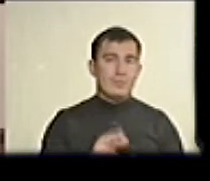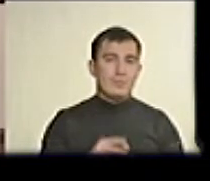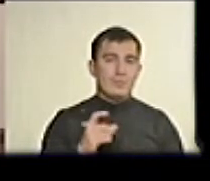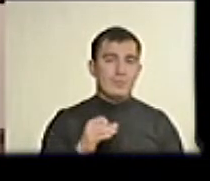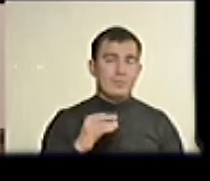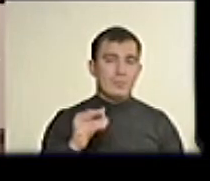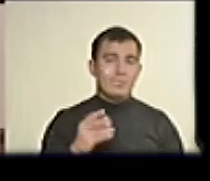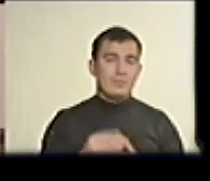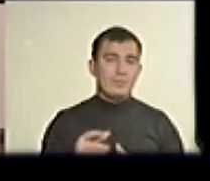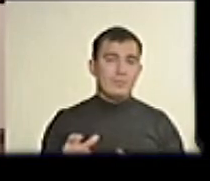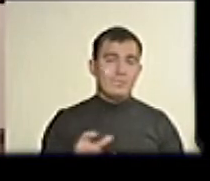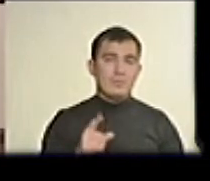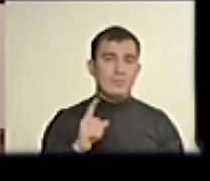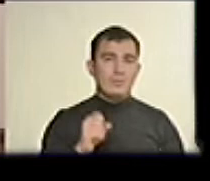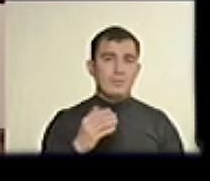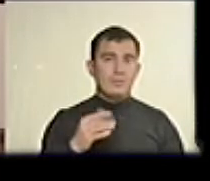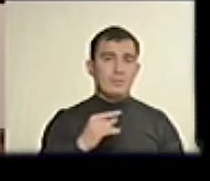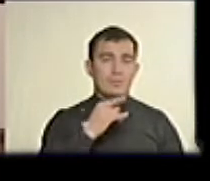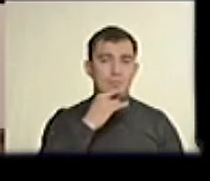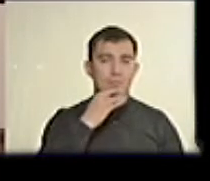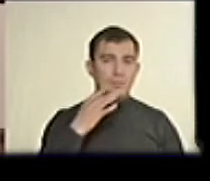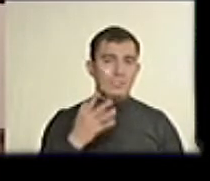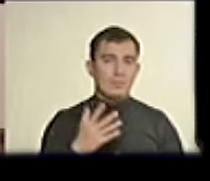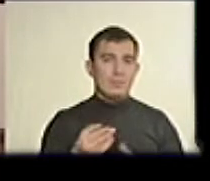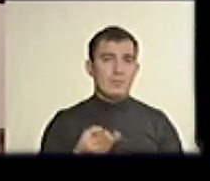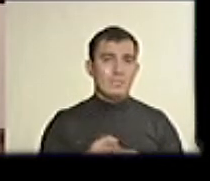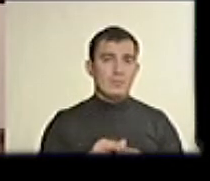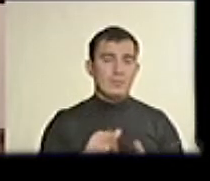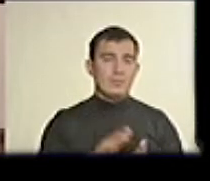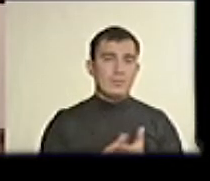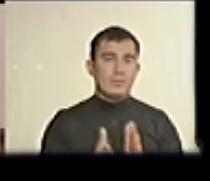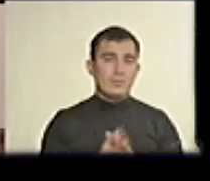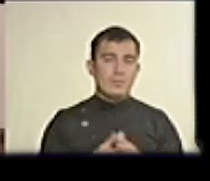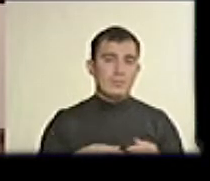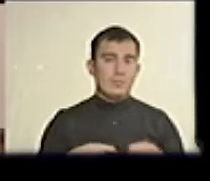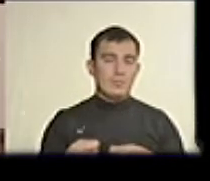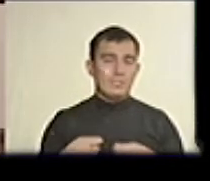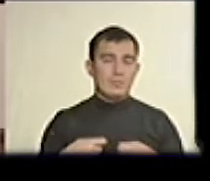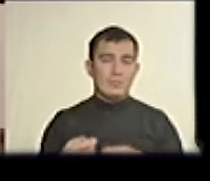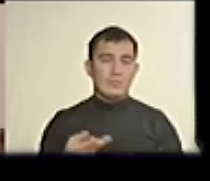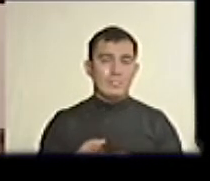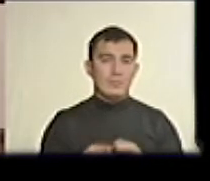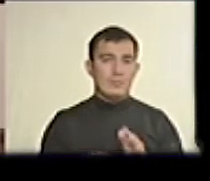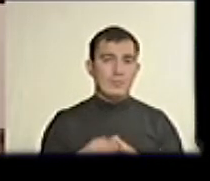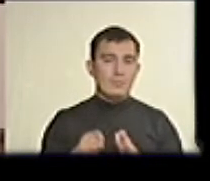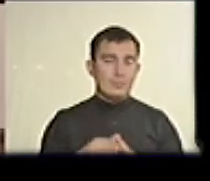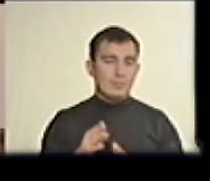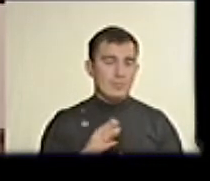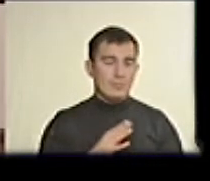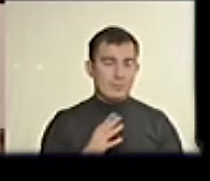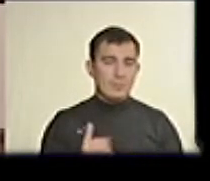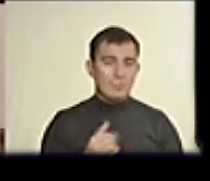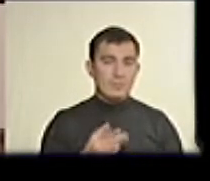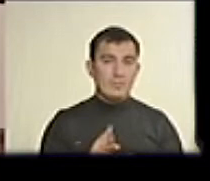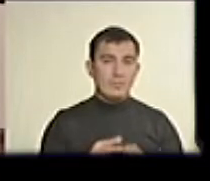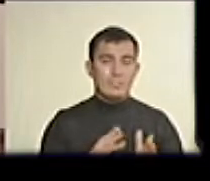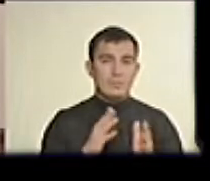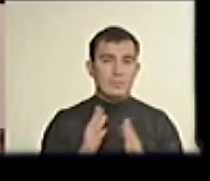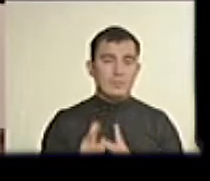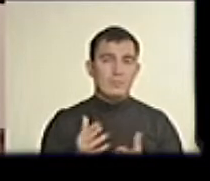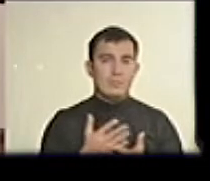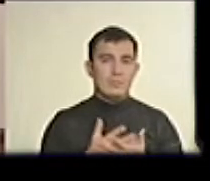safariga borish yo'li uchun Rossiya bilan diplomatik aloqalarni yaxshilashgan ekan. Demak, tamoyillar haqida